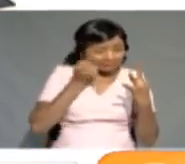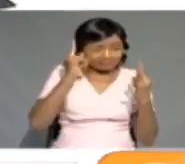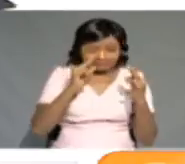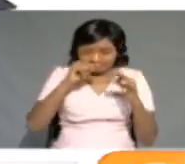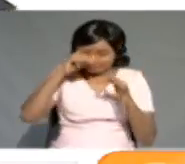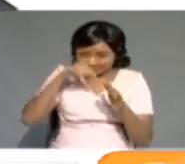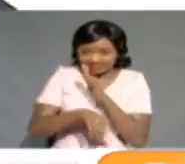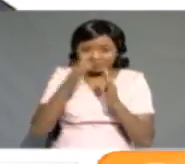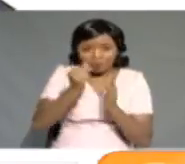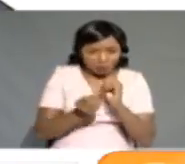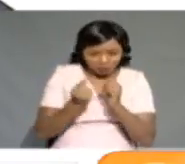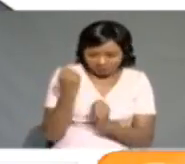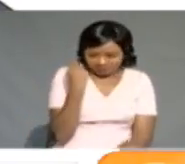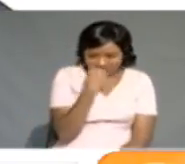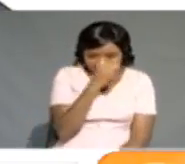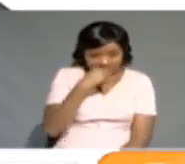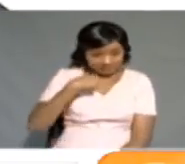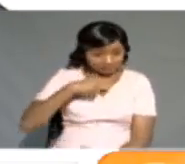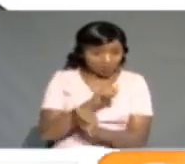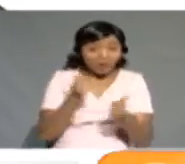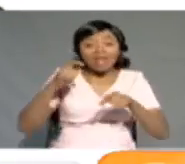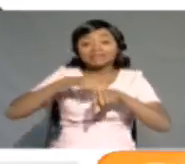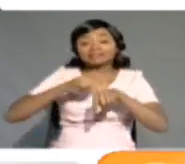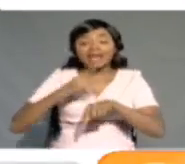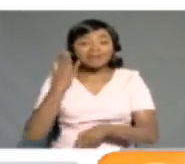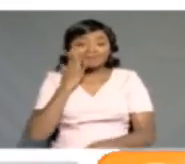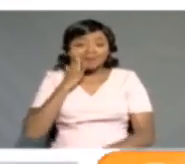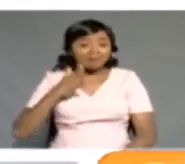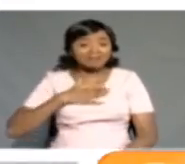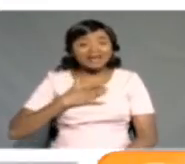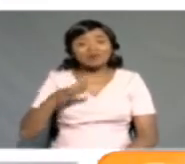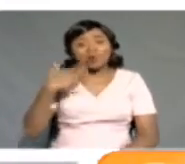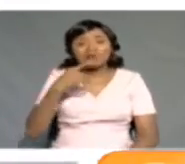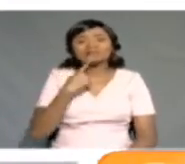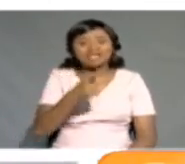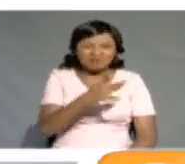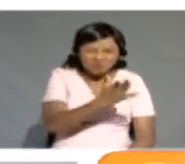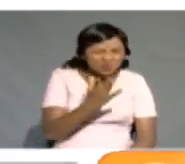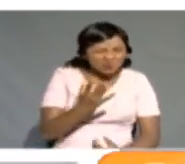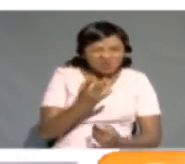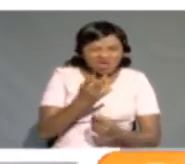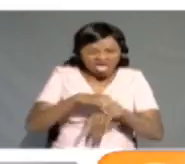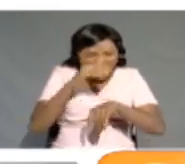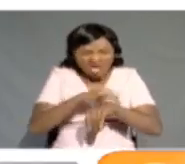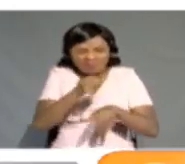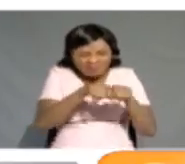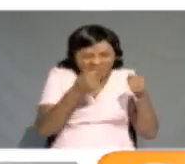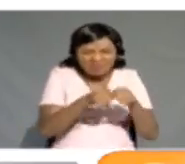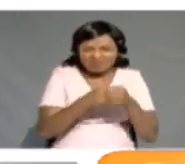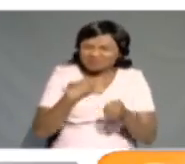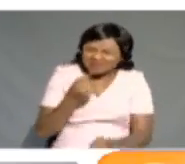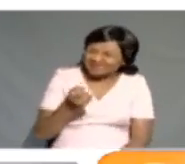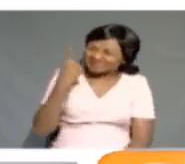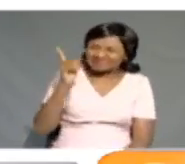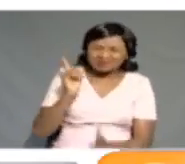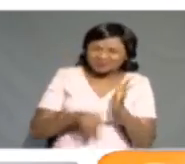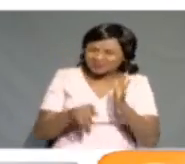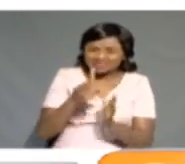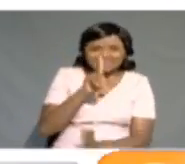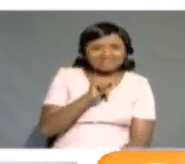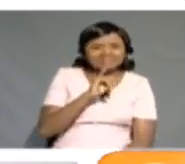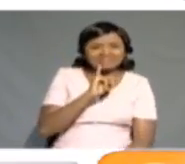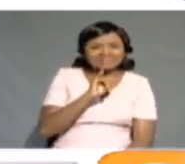make mmenifundisha. Wakati mwingi mamangu ananiambia hizo nywele zako mbona zimetimuka timuka. Na nilikuwa simuelewa, nashindwa kama ni neno